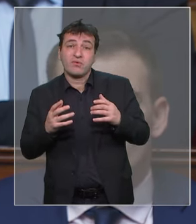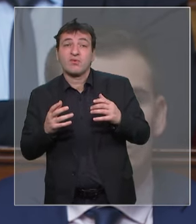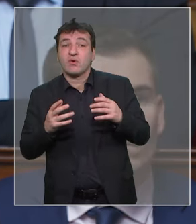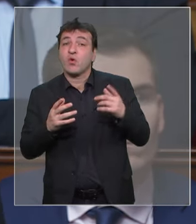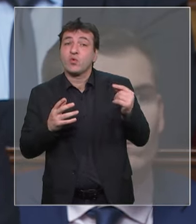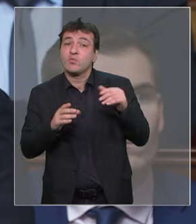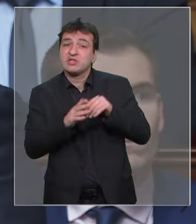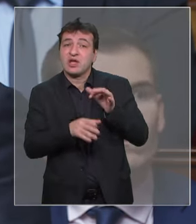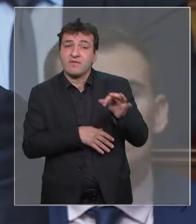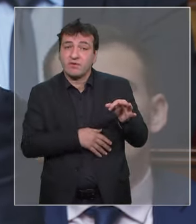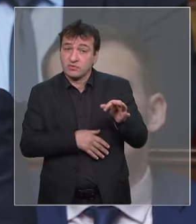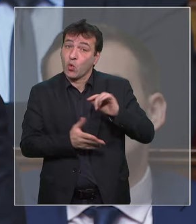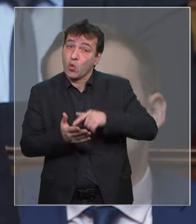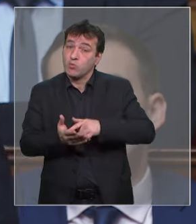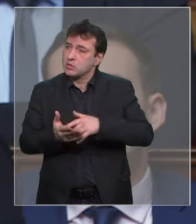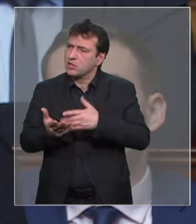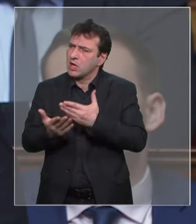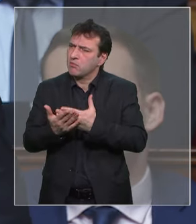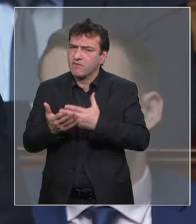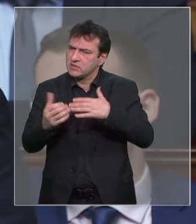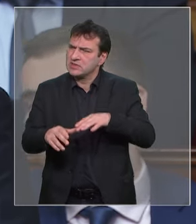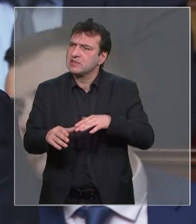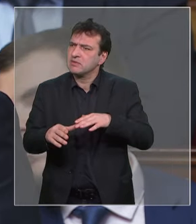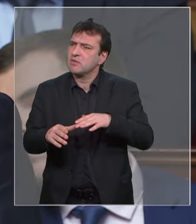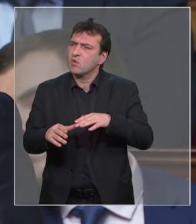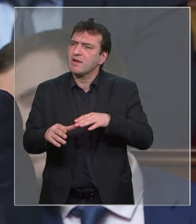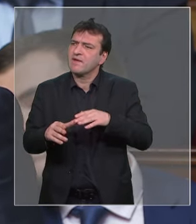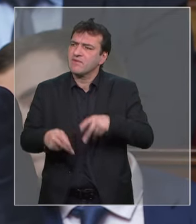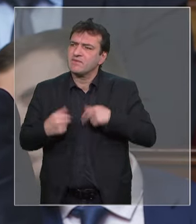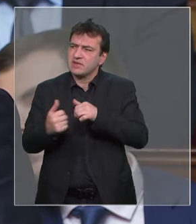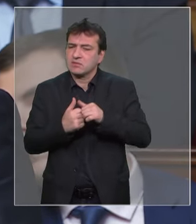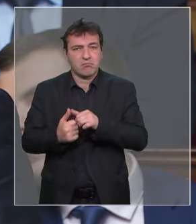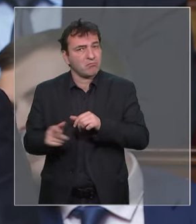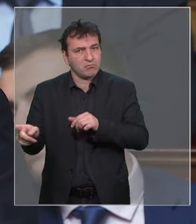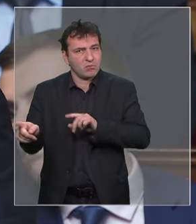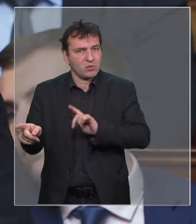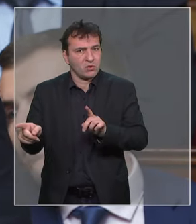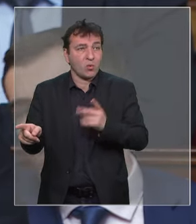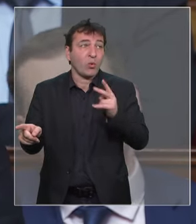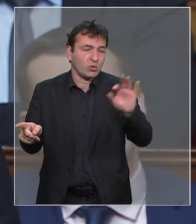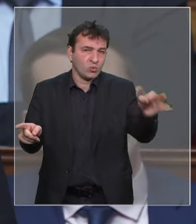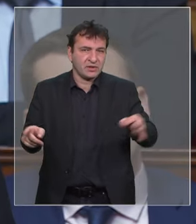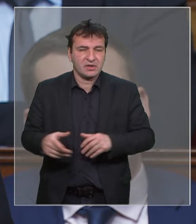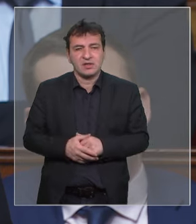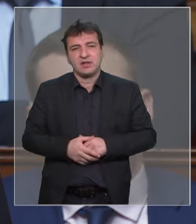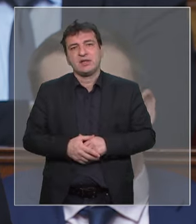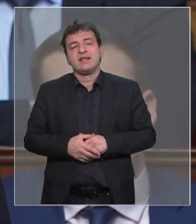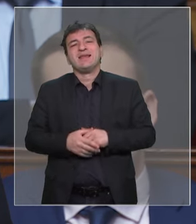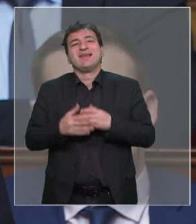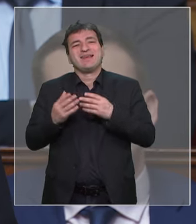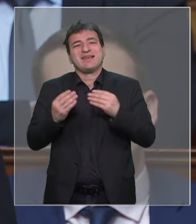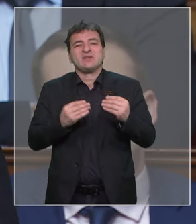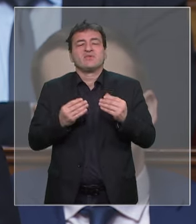sûr, monsieur le ministre, nous savons qu'en général, la volonté du ministère de l'Intérieur se heurte vite aux impératifs du Quai d'Orsay.